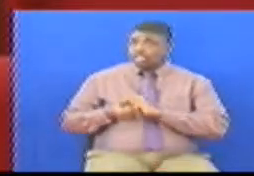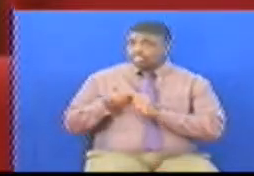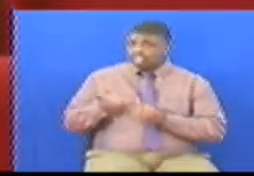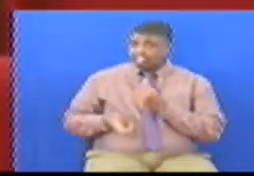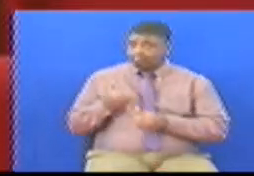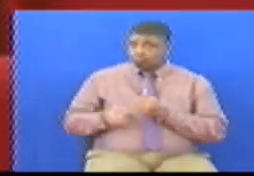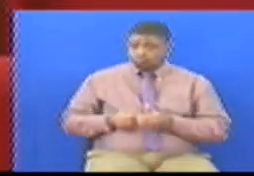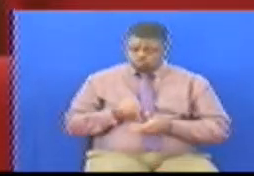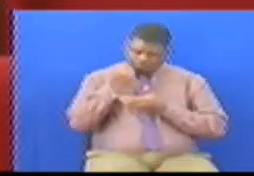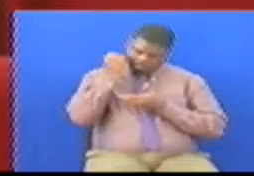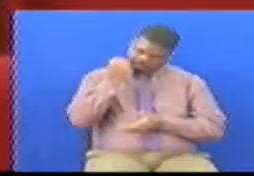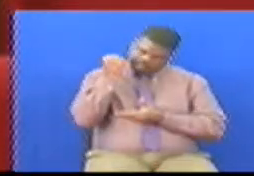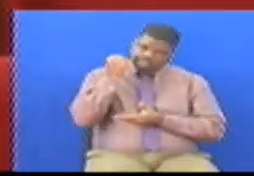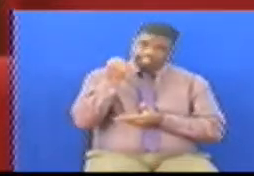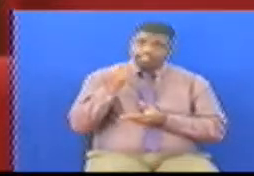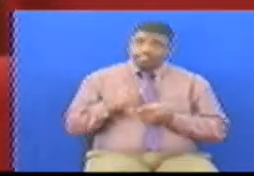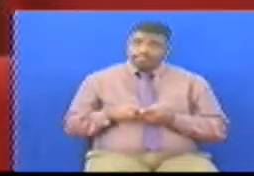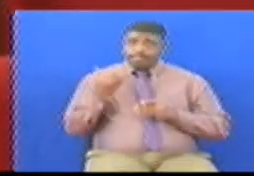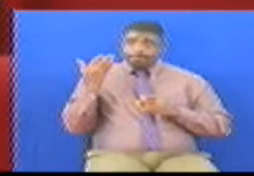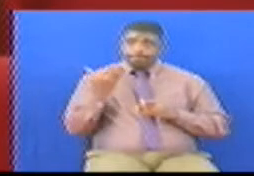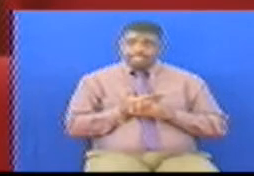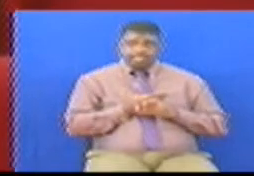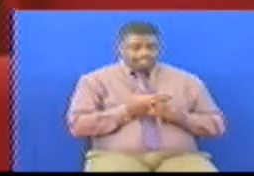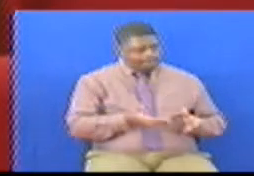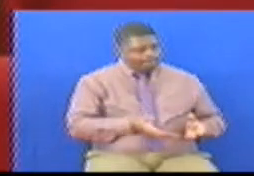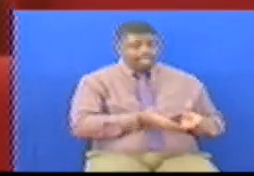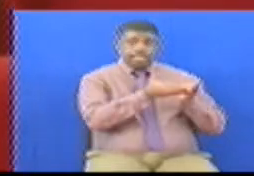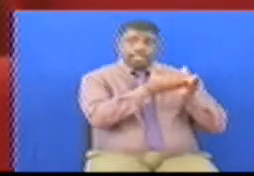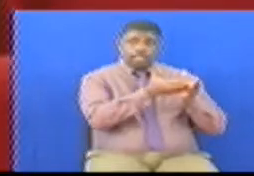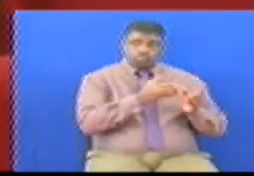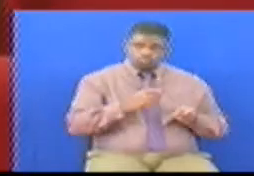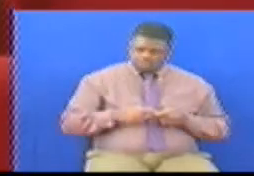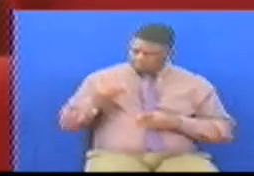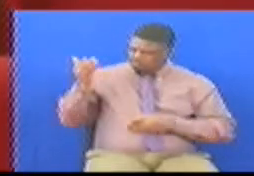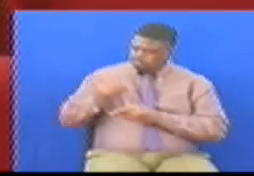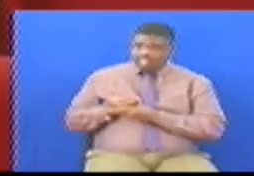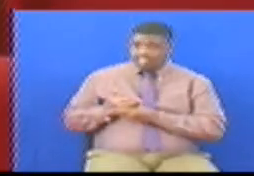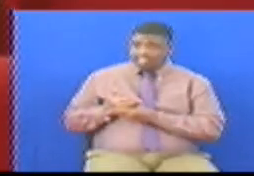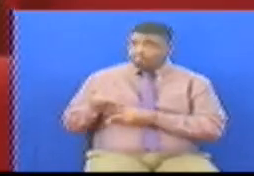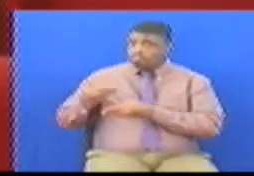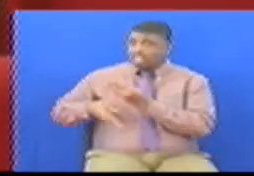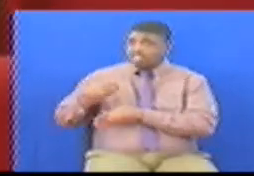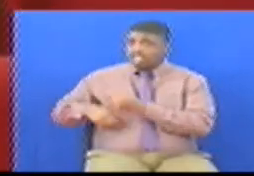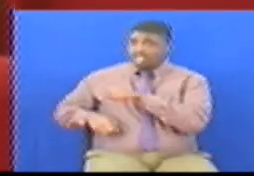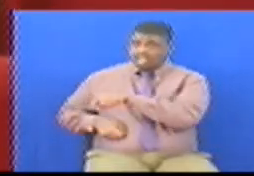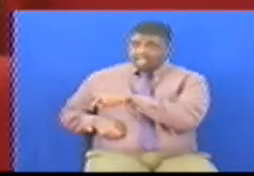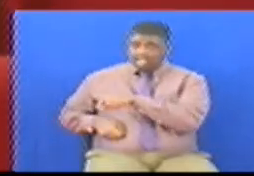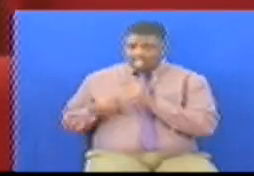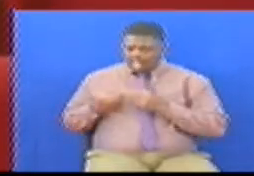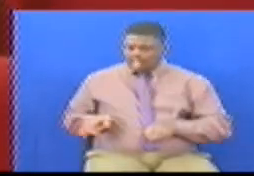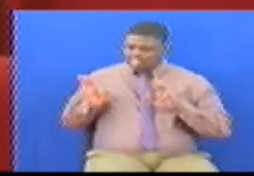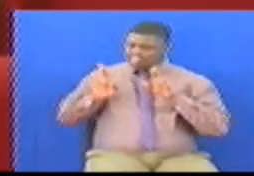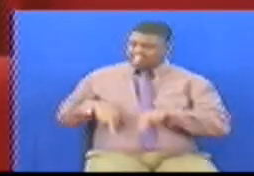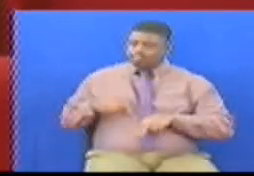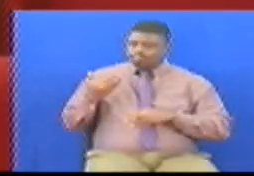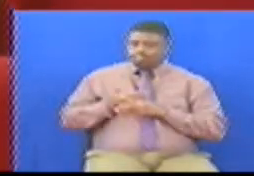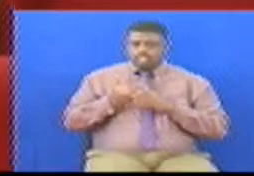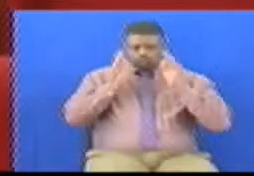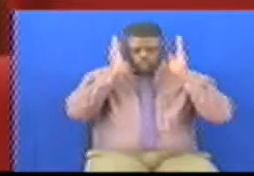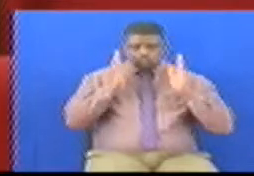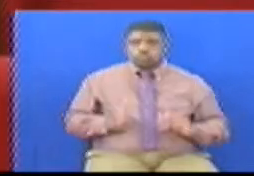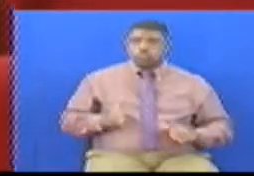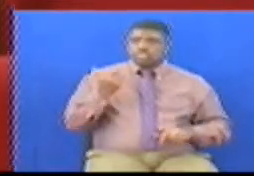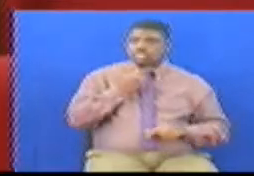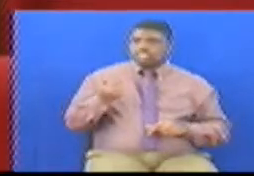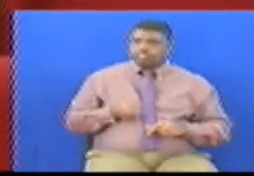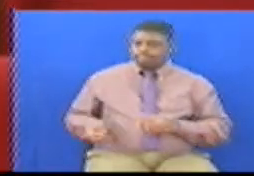benki ya uwekezaji maendeleo na benki ya uwekezaji biashara zinaweza kupewa adhabu na Benki Kuu ya Tanzania BOT na hata